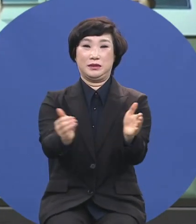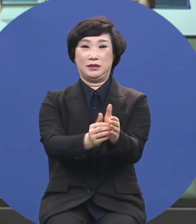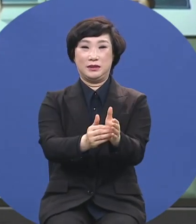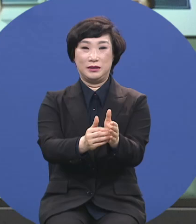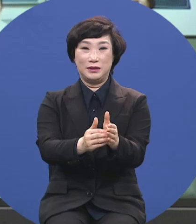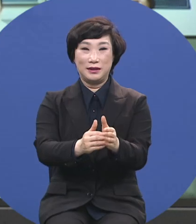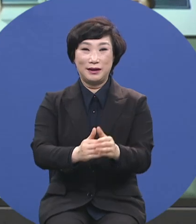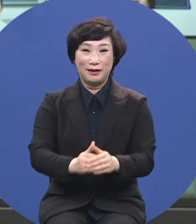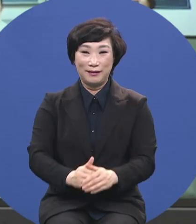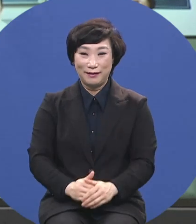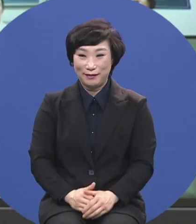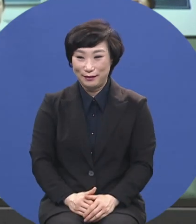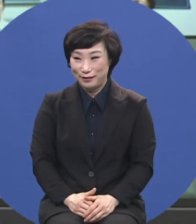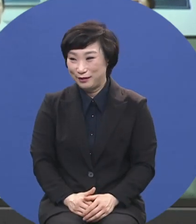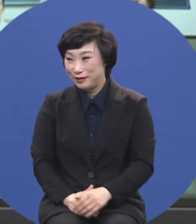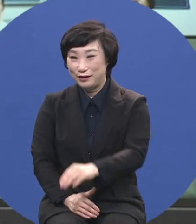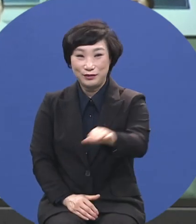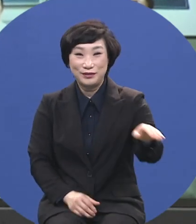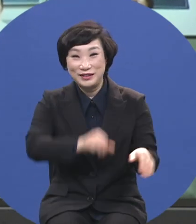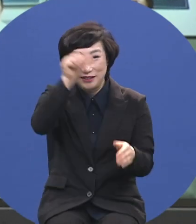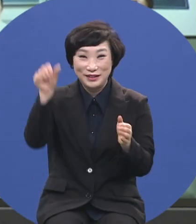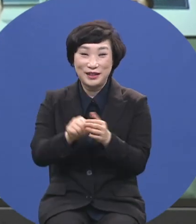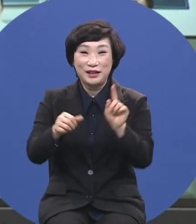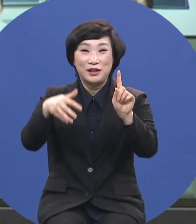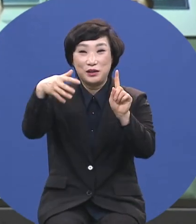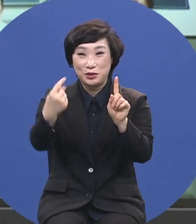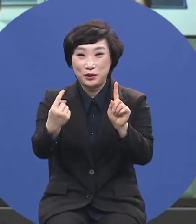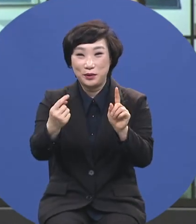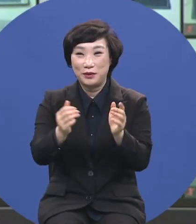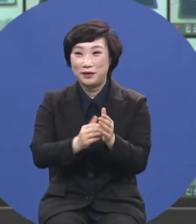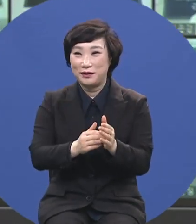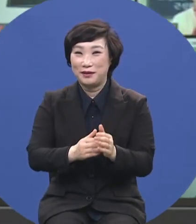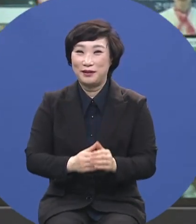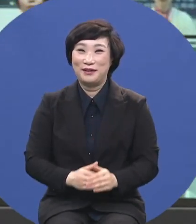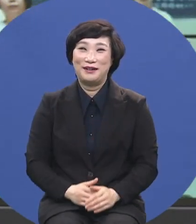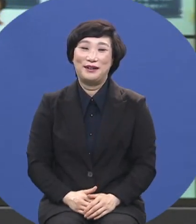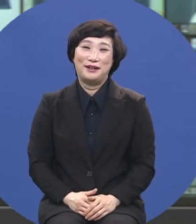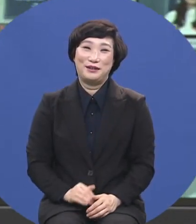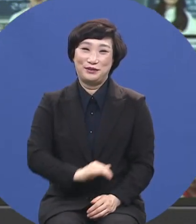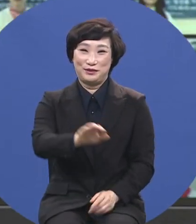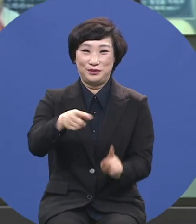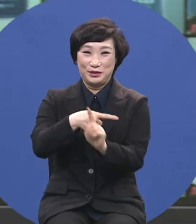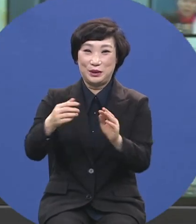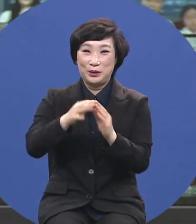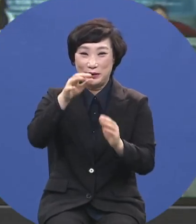다하였나이다. 한순간에 다했대. 우리 교회가